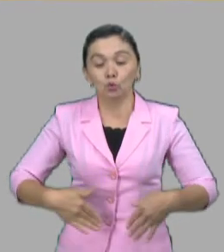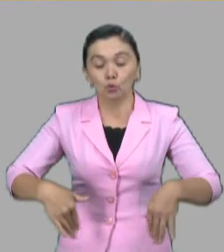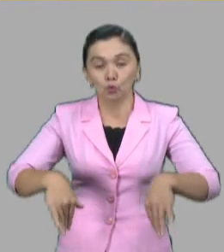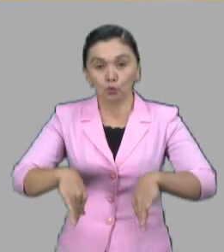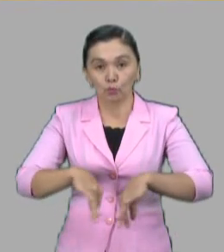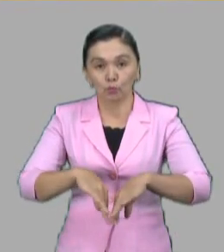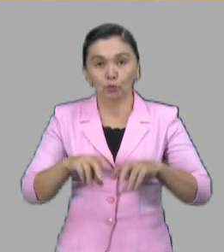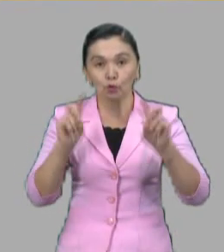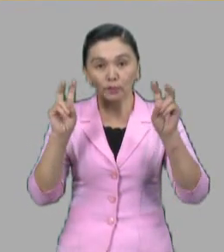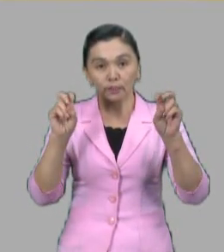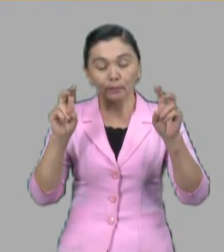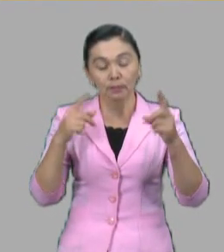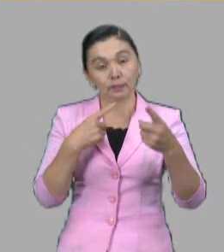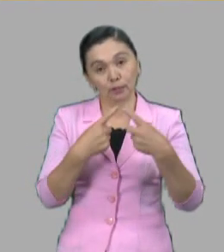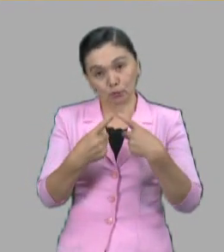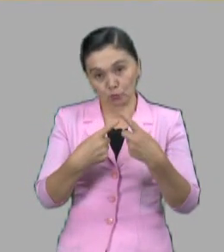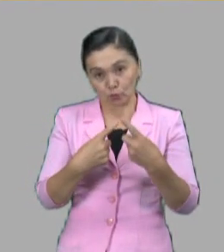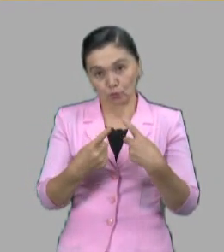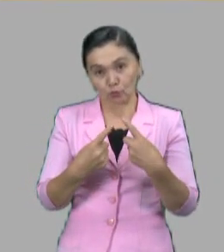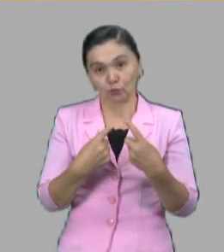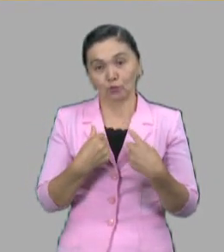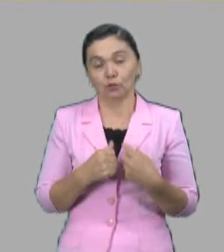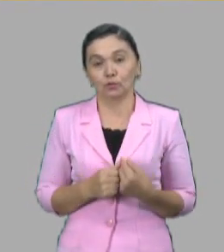үй-бүлө темасында сүйлөштүк.